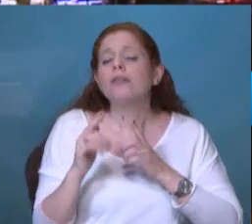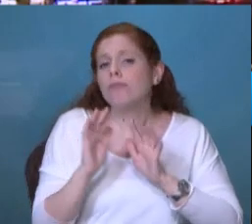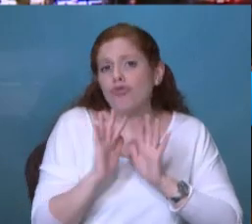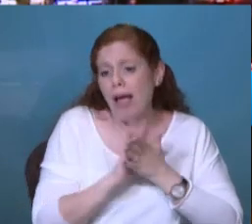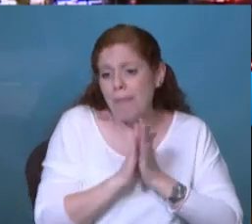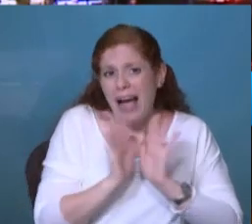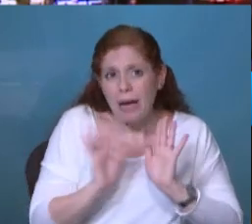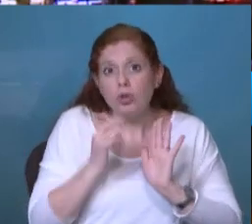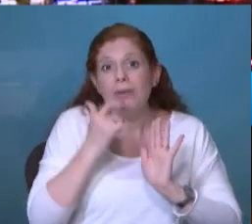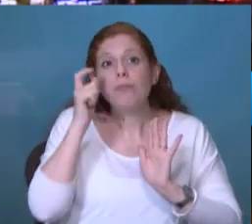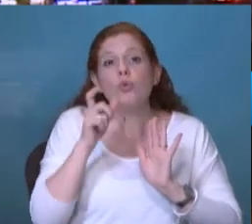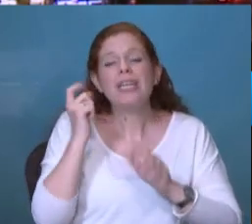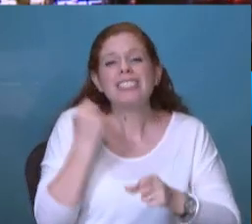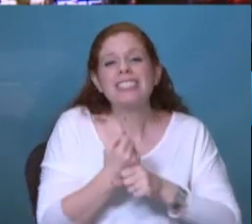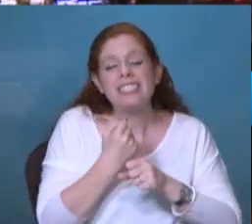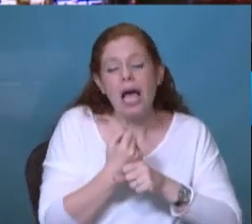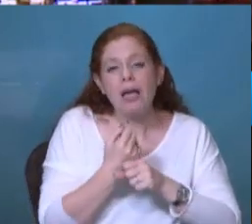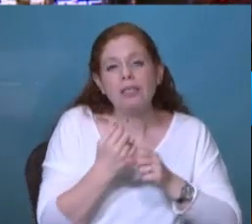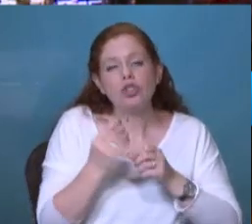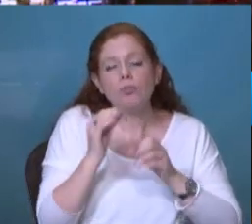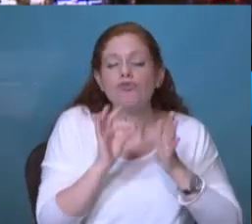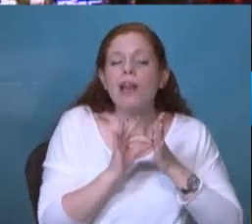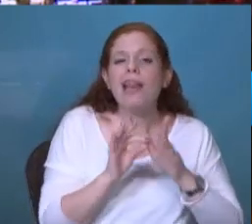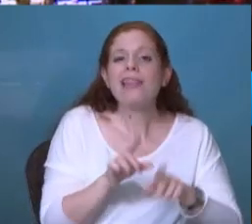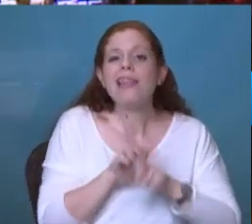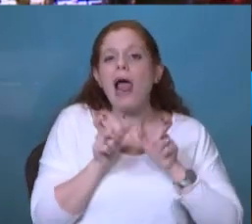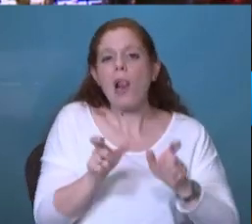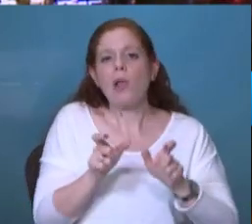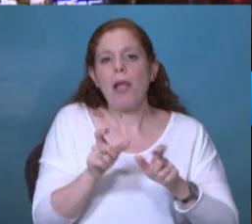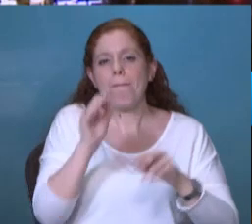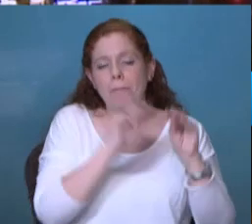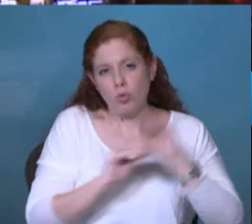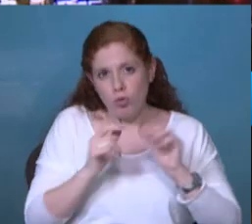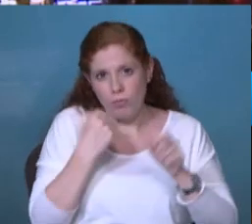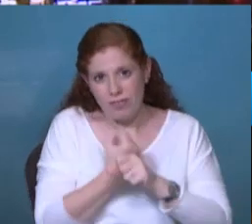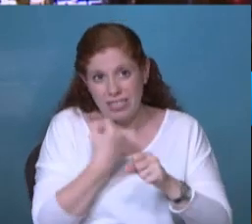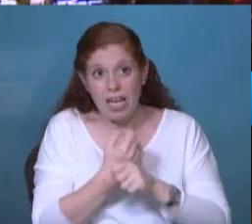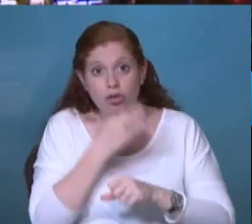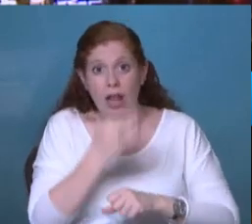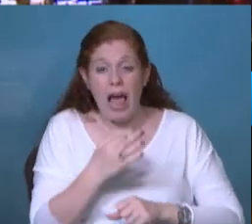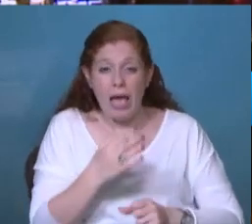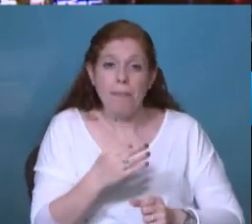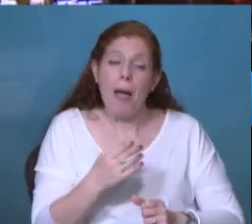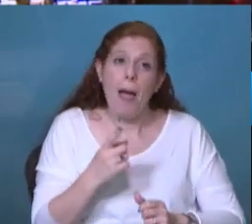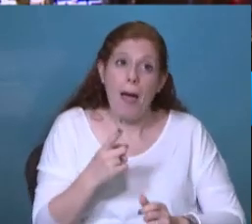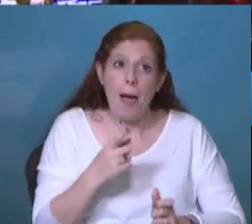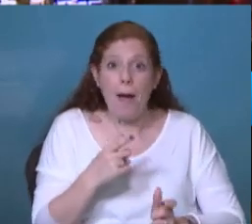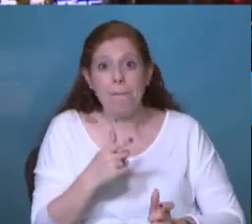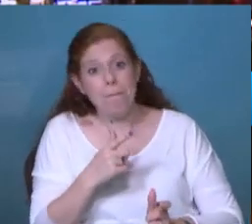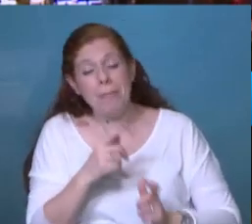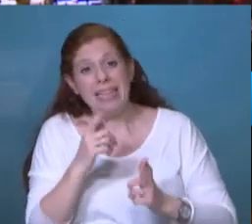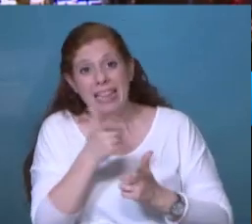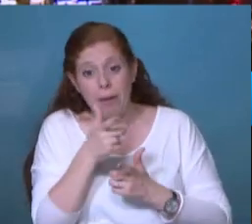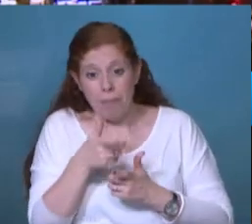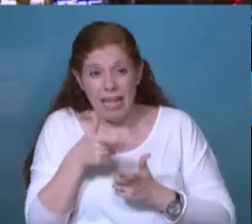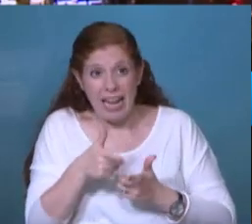טיפול כדי לנטרל אותם משימוש מבצעי. השאלה אם המתדלק בתחנת הדלק שיופנה לעבור רובה שכזה